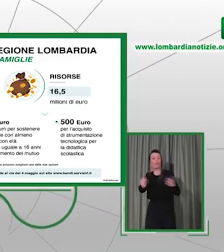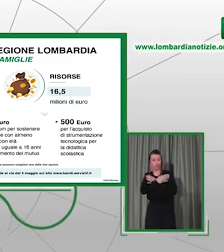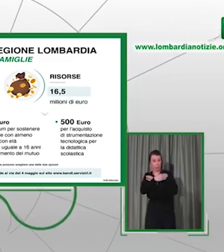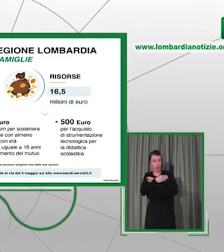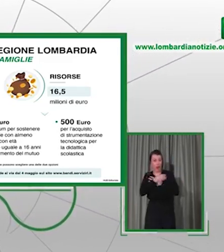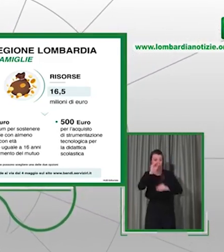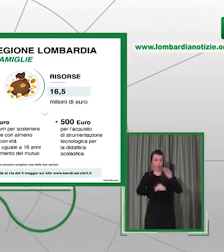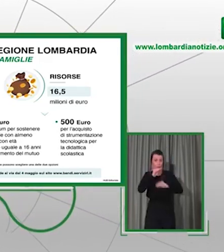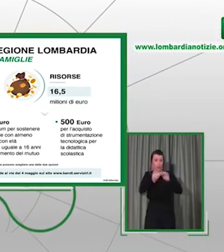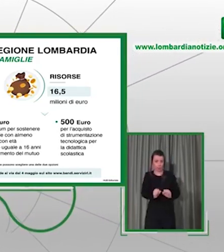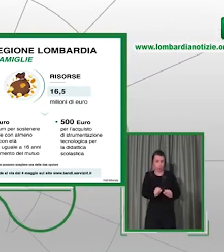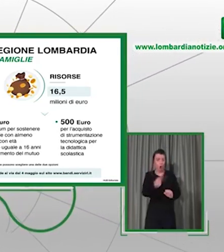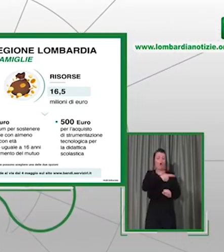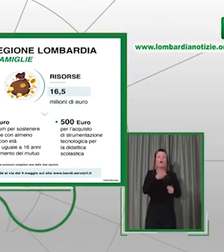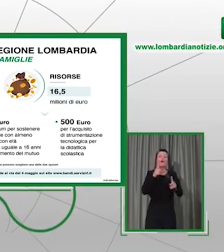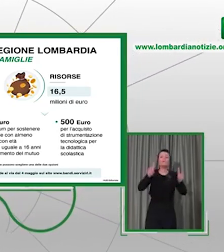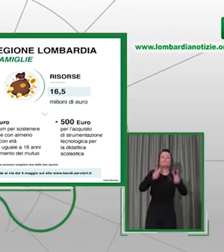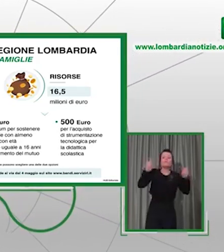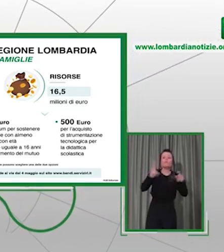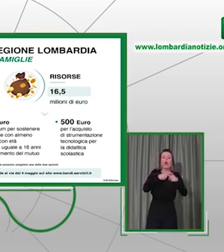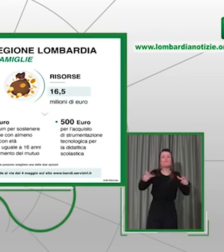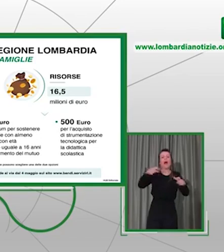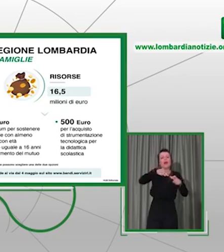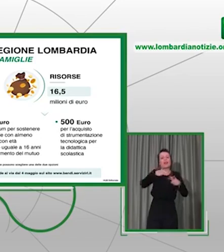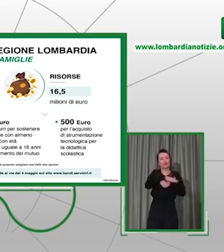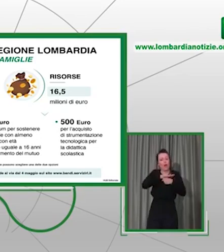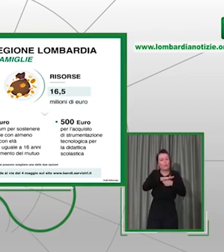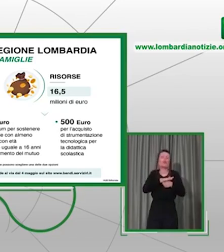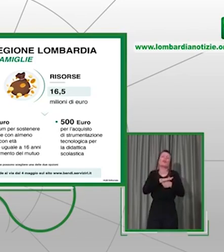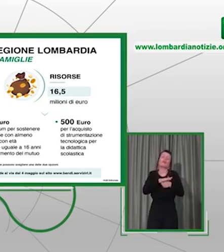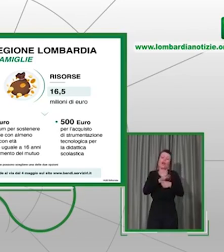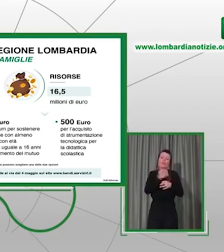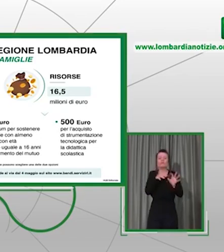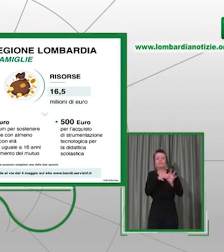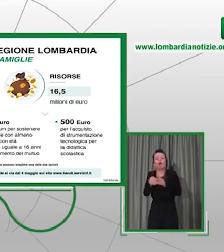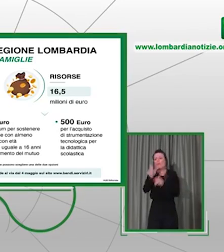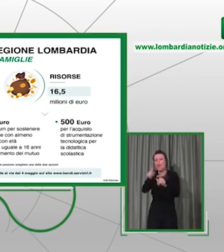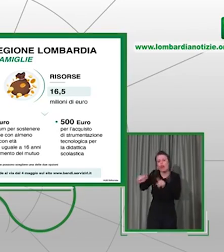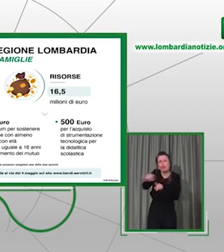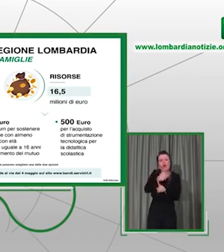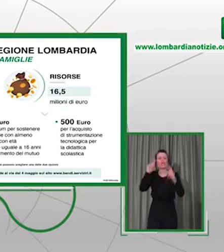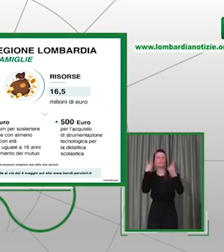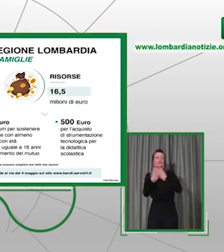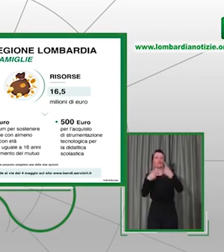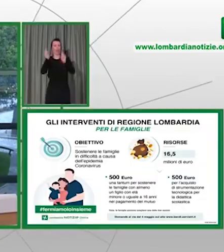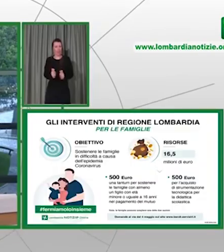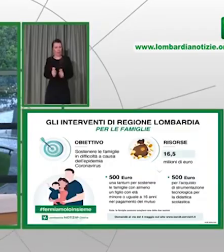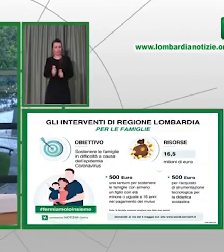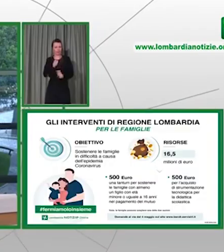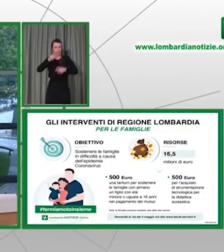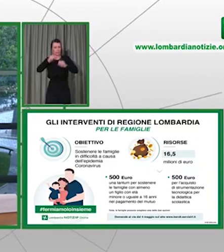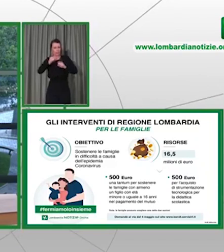pacchetto famiglia è stato pensato proprio per quei nuclei familiari che hanno avuto una contrazione del reddito dovuta all'emergenza sanitaria. Quindi tutte quelle persone, quei nuclei